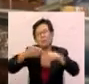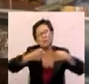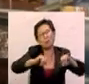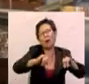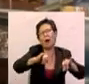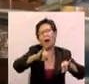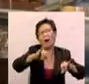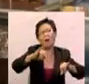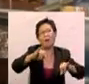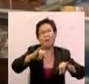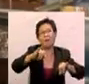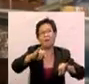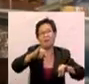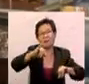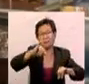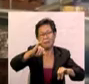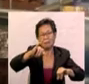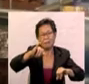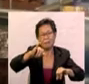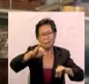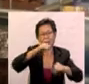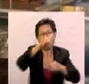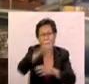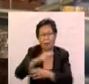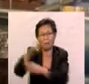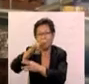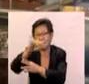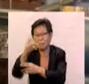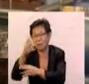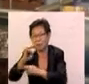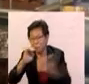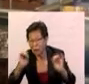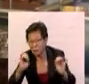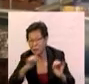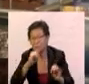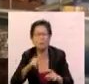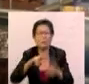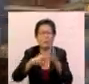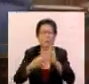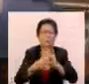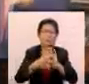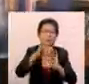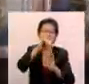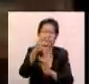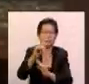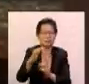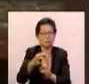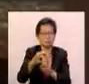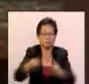perkara-perkara yang kita sedang berbincang untuk memastikan JAKIM ini is a very significant body.